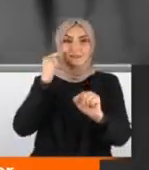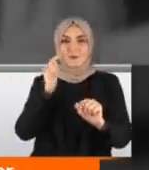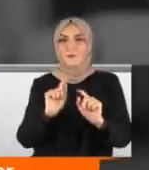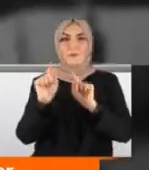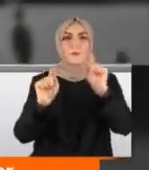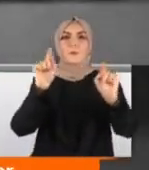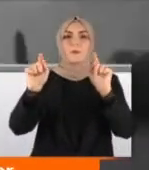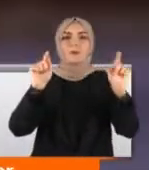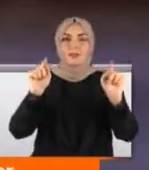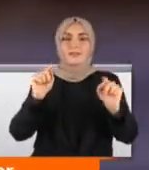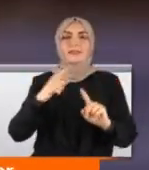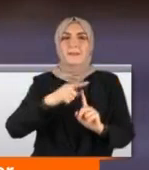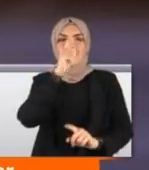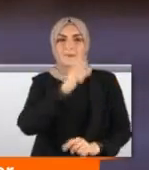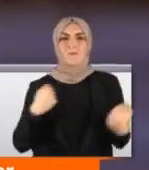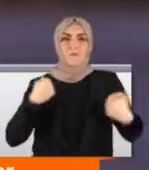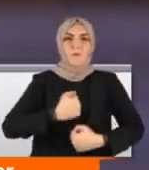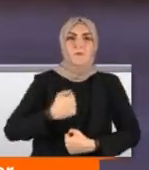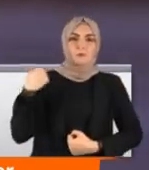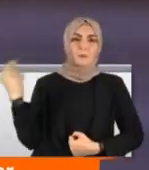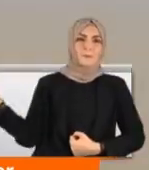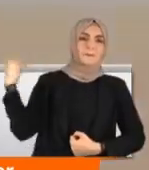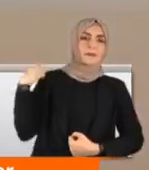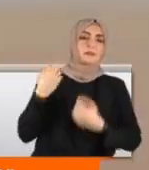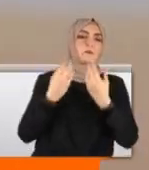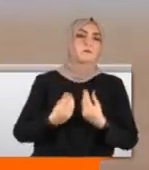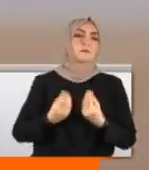Tepki'nin montuna sıçradı. Yürü.